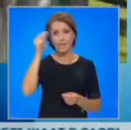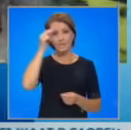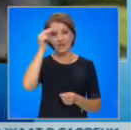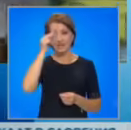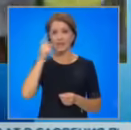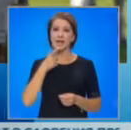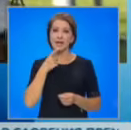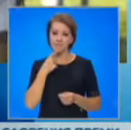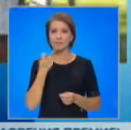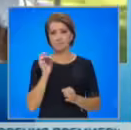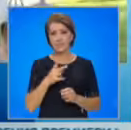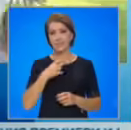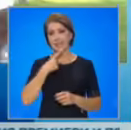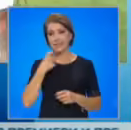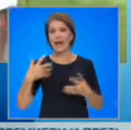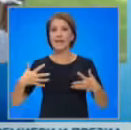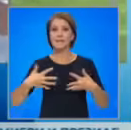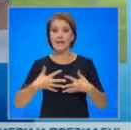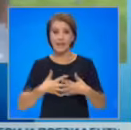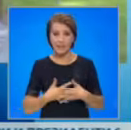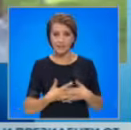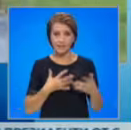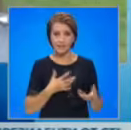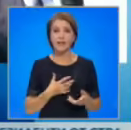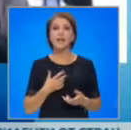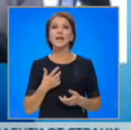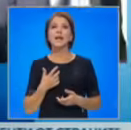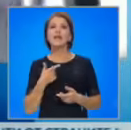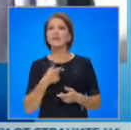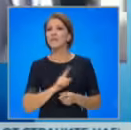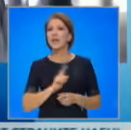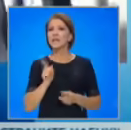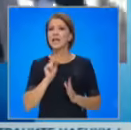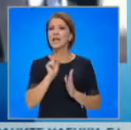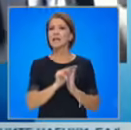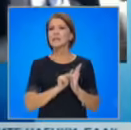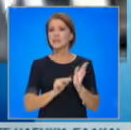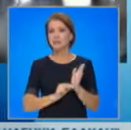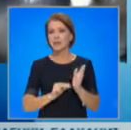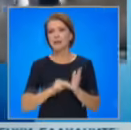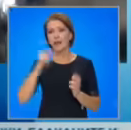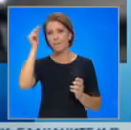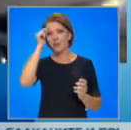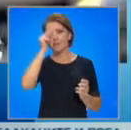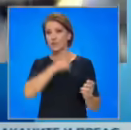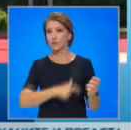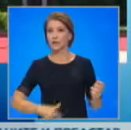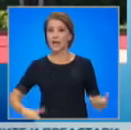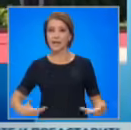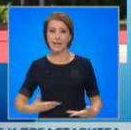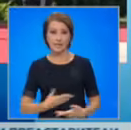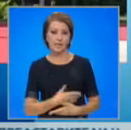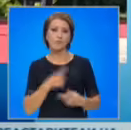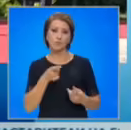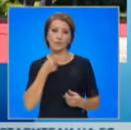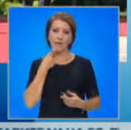за евроинтеграцията на Западните Балкани и Скопие, но това не бива да бъде за сметка на български национален интерес, повтори Радев. Тази позиция той е